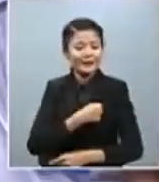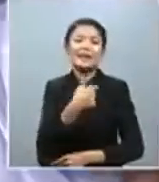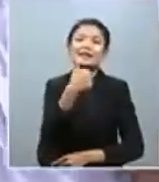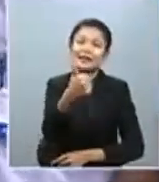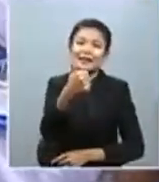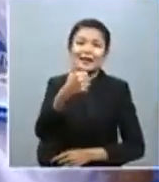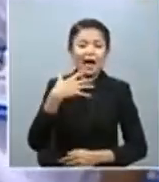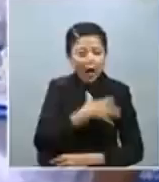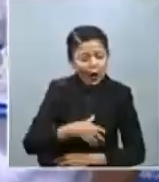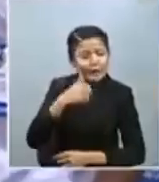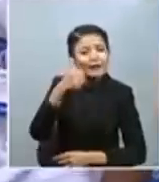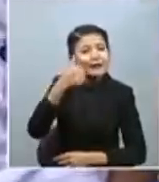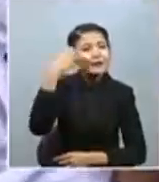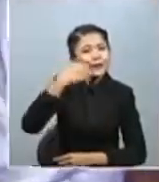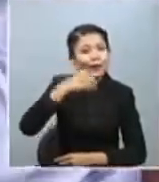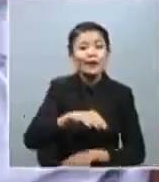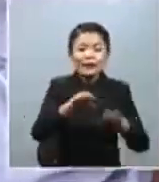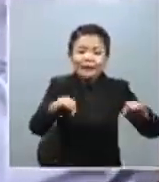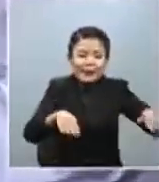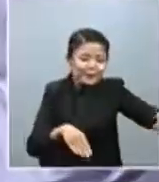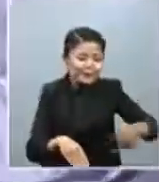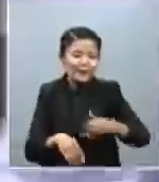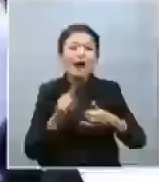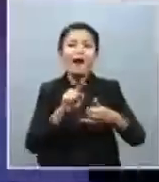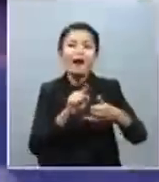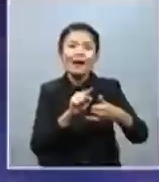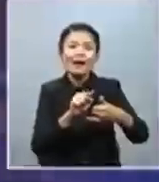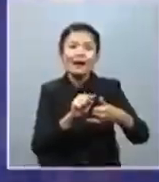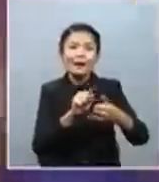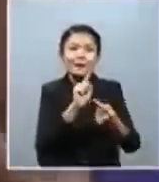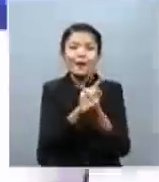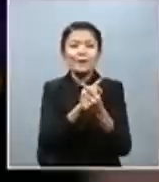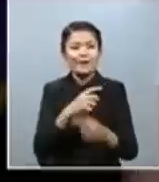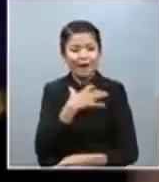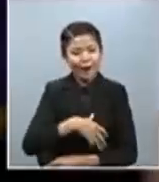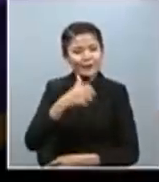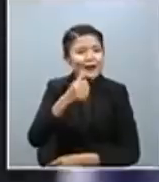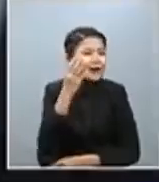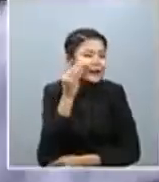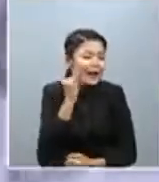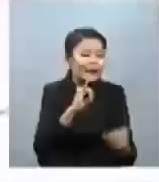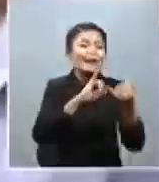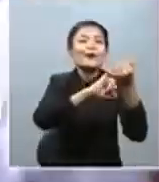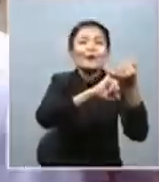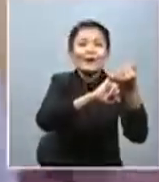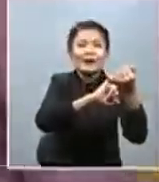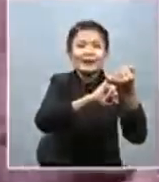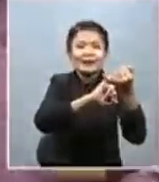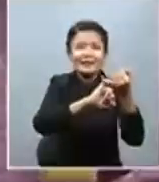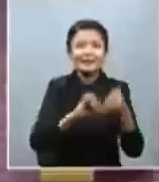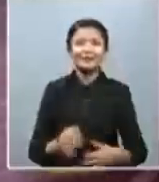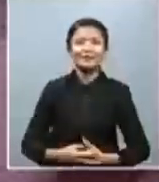อารมณ์ดีเสมอเมื่อเจอเด็กๆอุดตาตายน่ารักจังลุงตู่เกี่ยวก้อยสัญญากับหนูน้อยด้วยจ้